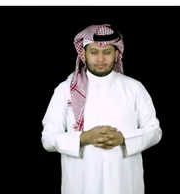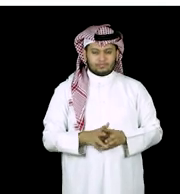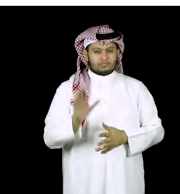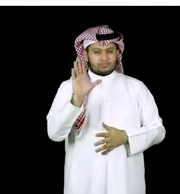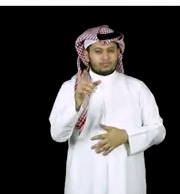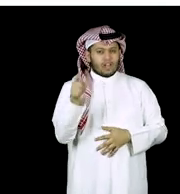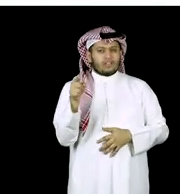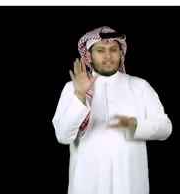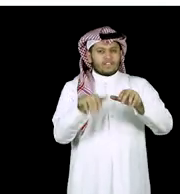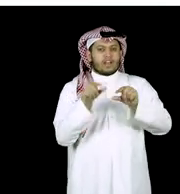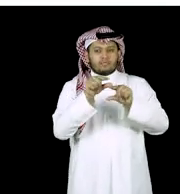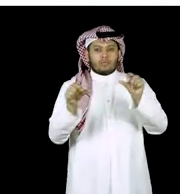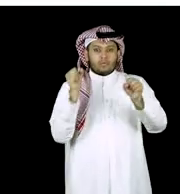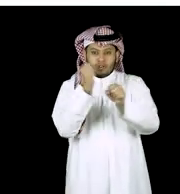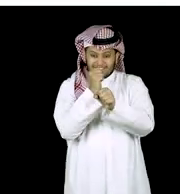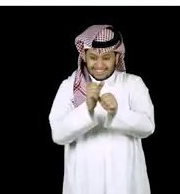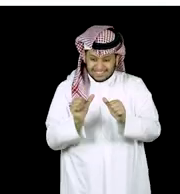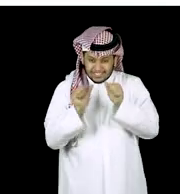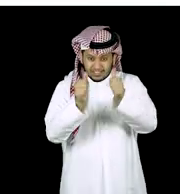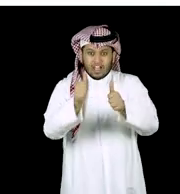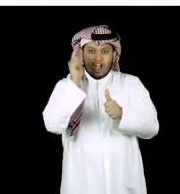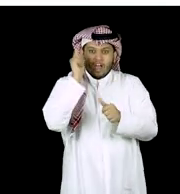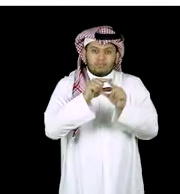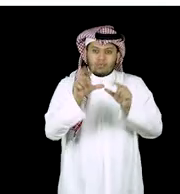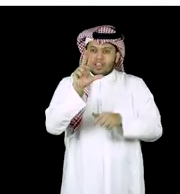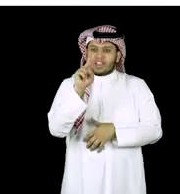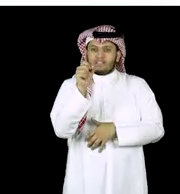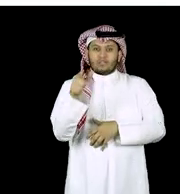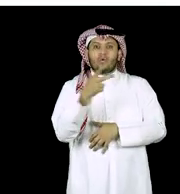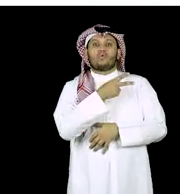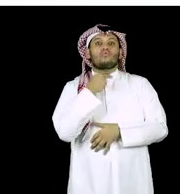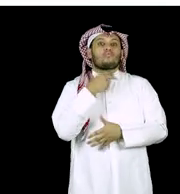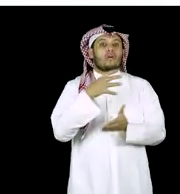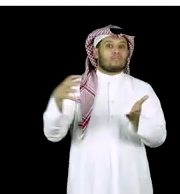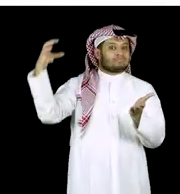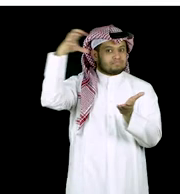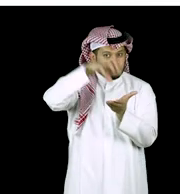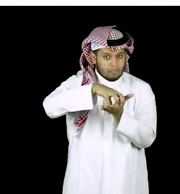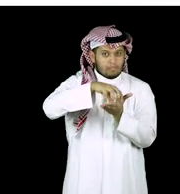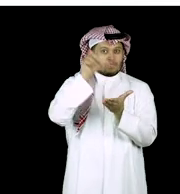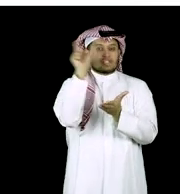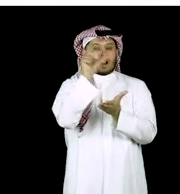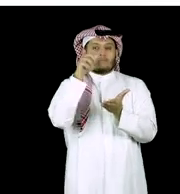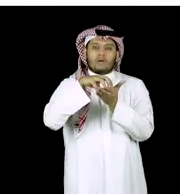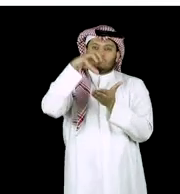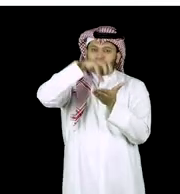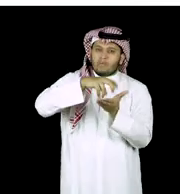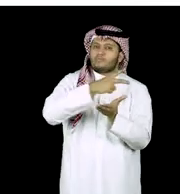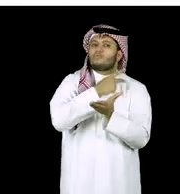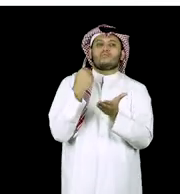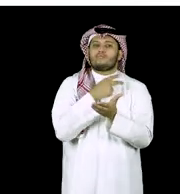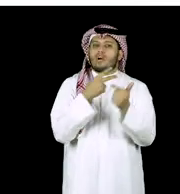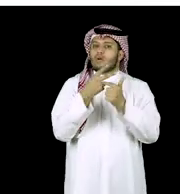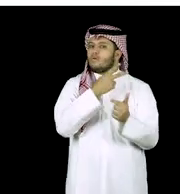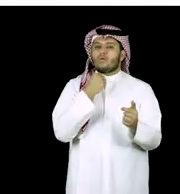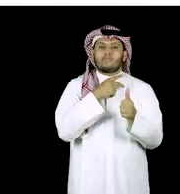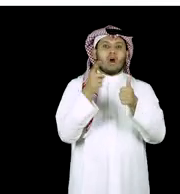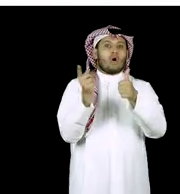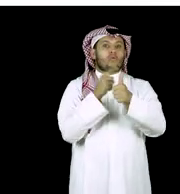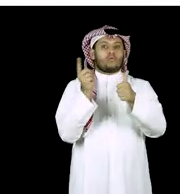تتمثل السلطة التنفيذية في الهيئة الحكومية في الدولة الإسلامية، وتتكون من: